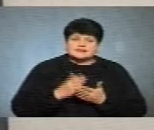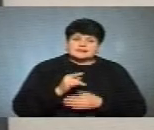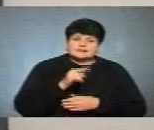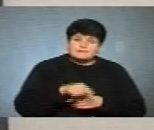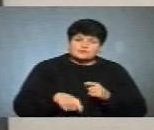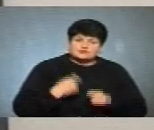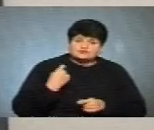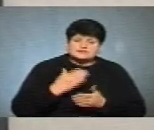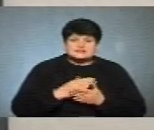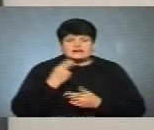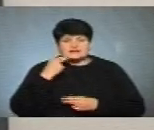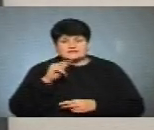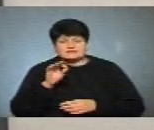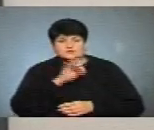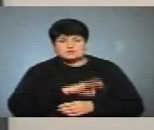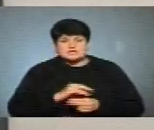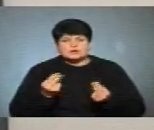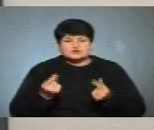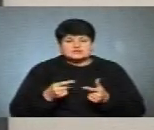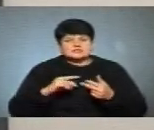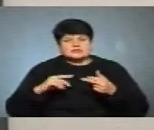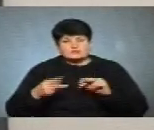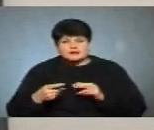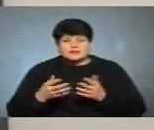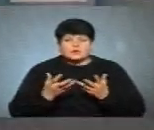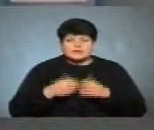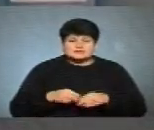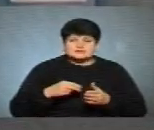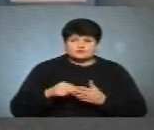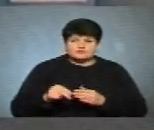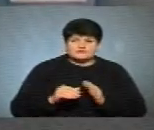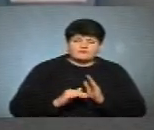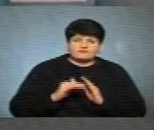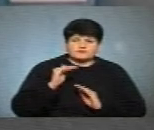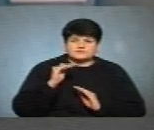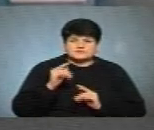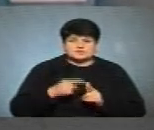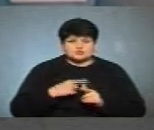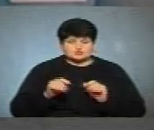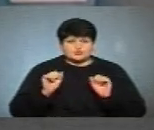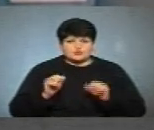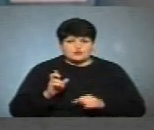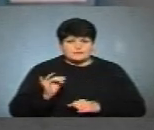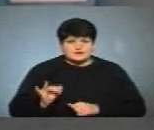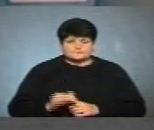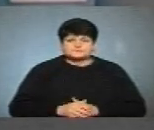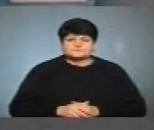є ефективне використання коштів, чи навпаки обладнання закуповується значно вище, ніж могло би?